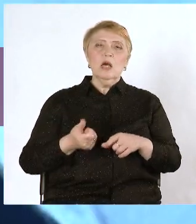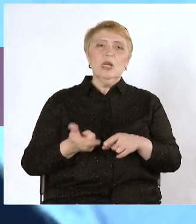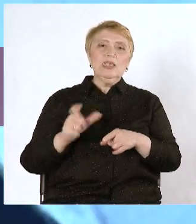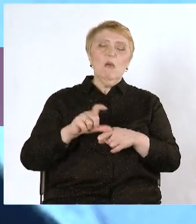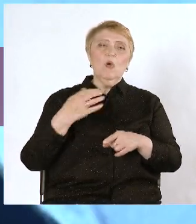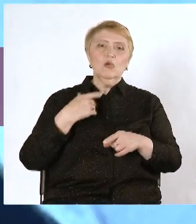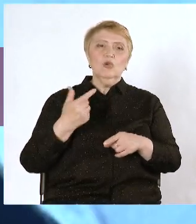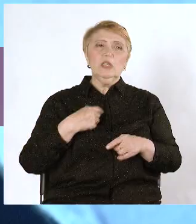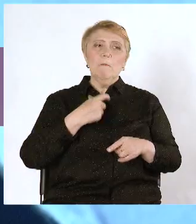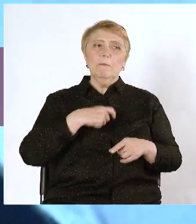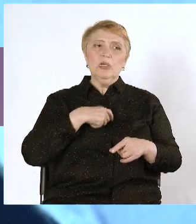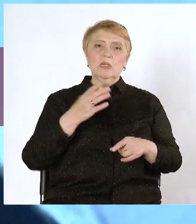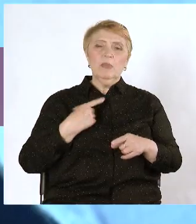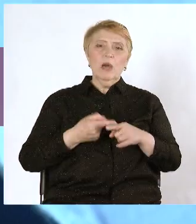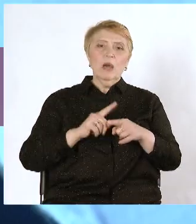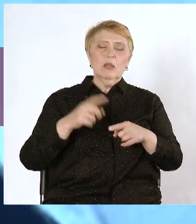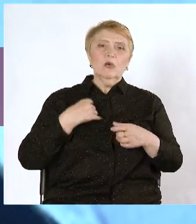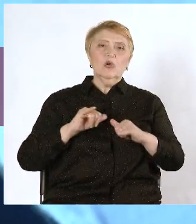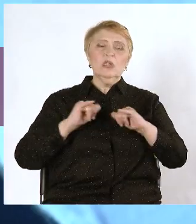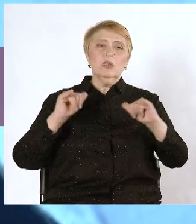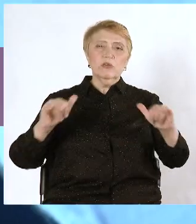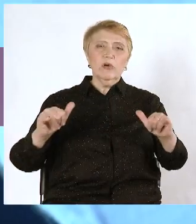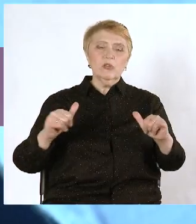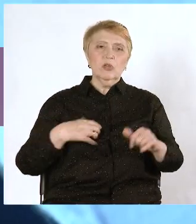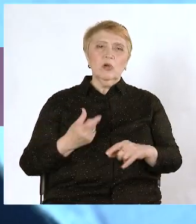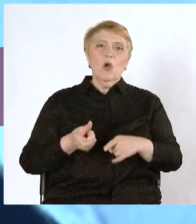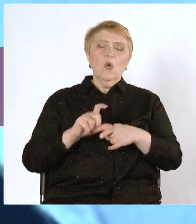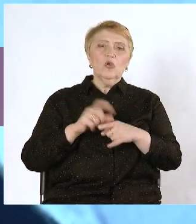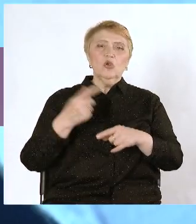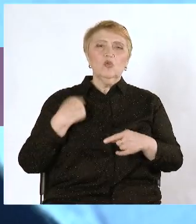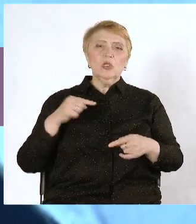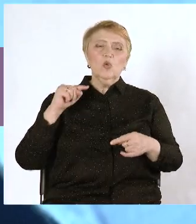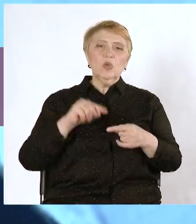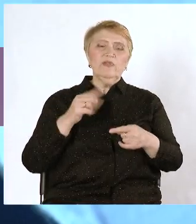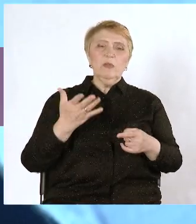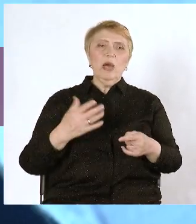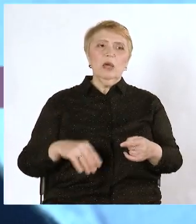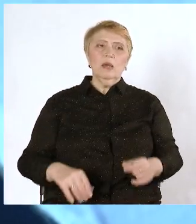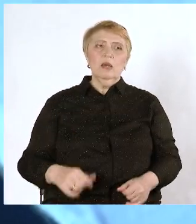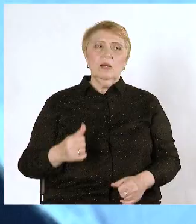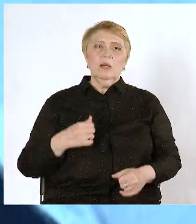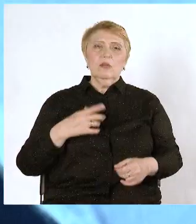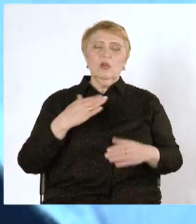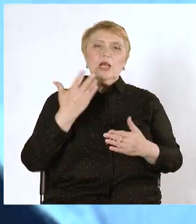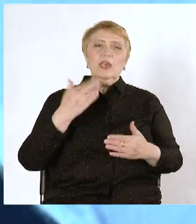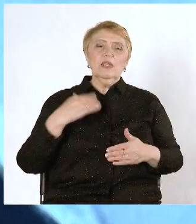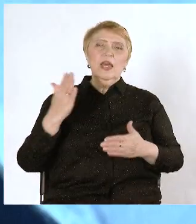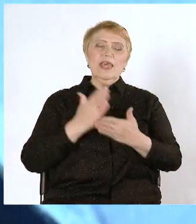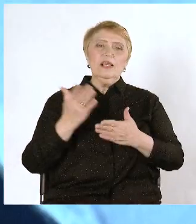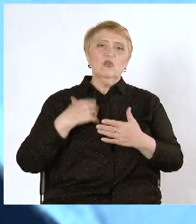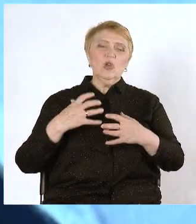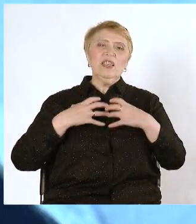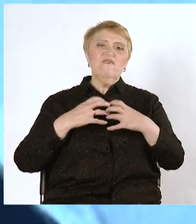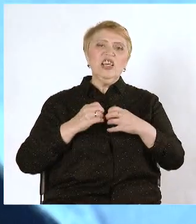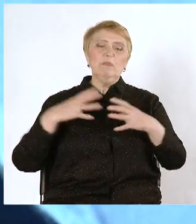хроническое прогрессирующее и очень уязвимая на при каких-то воспалительных состояниях